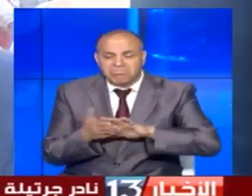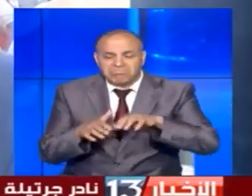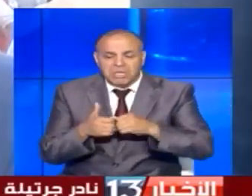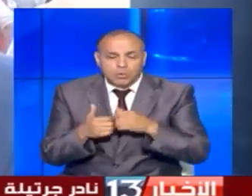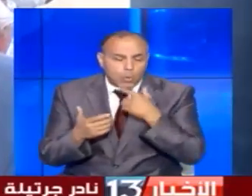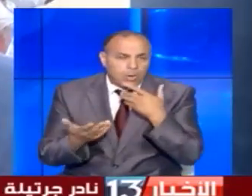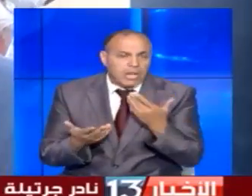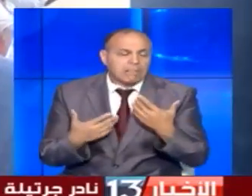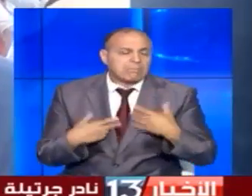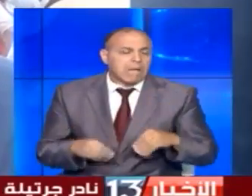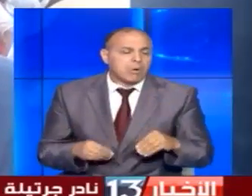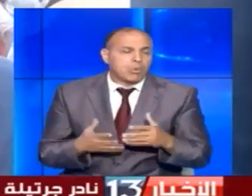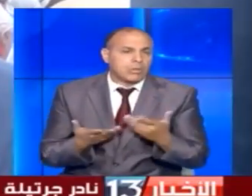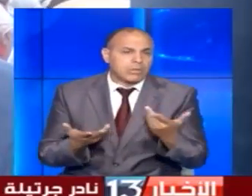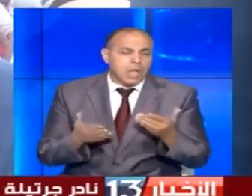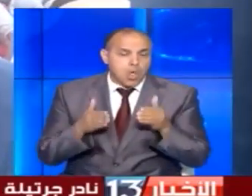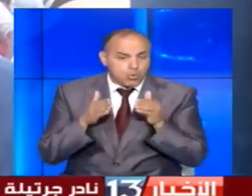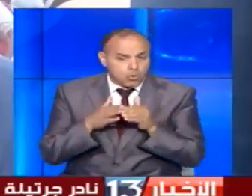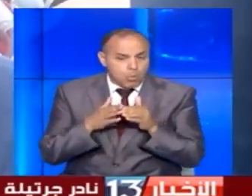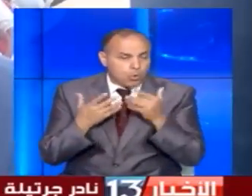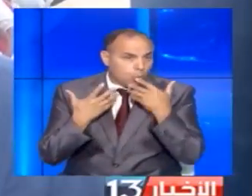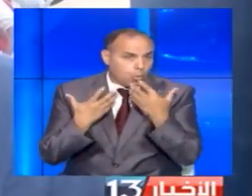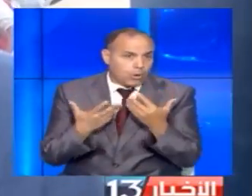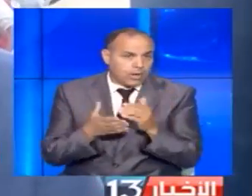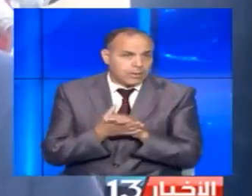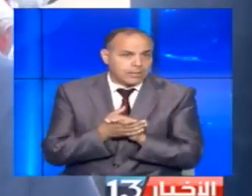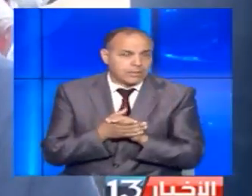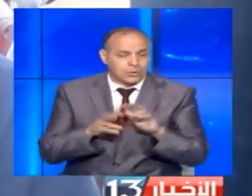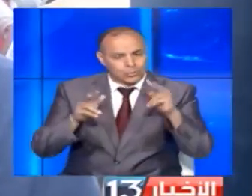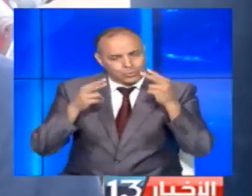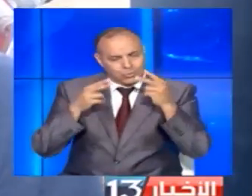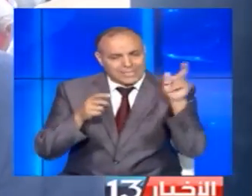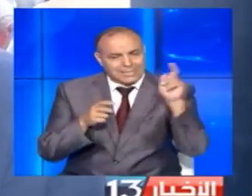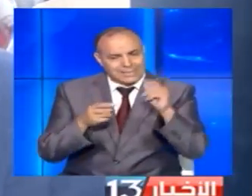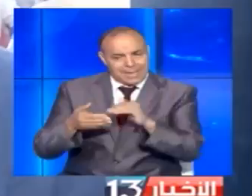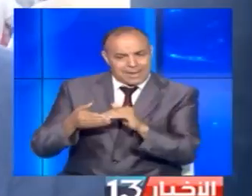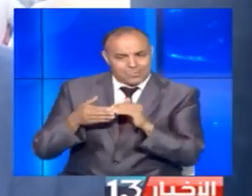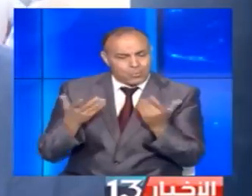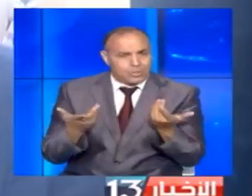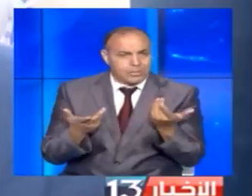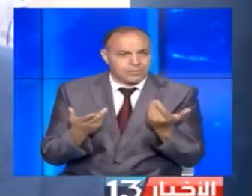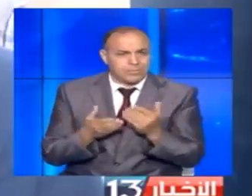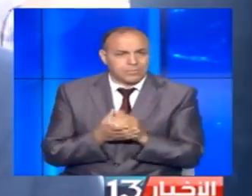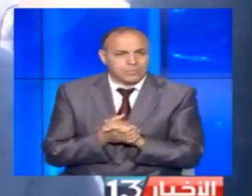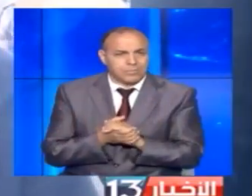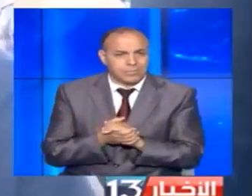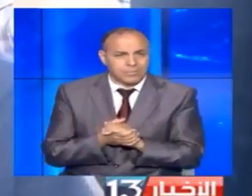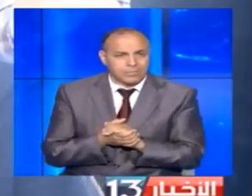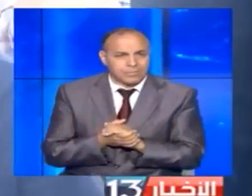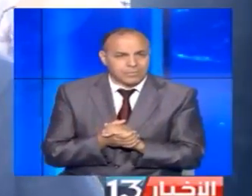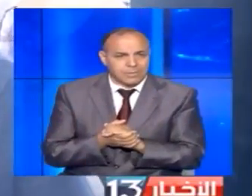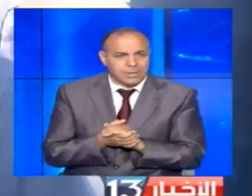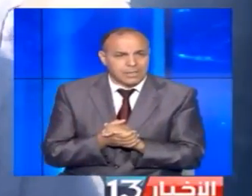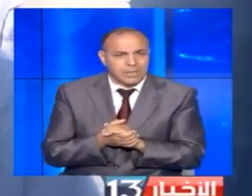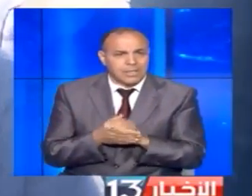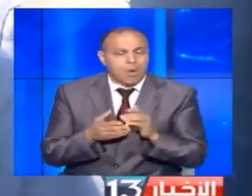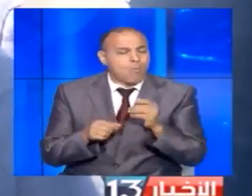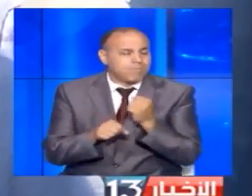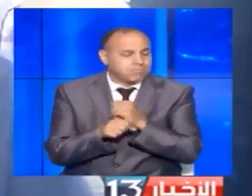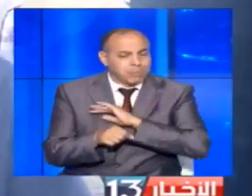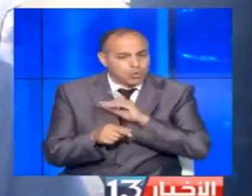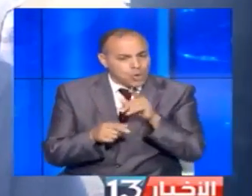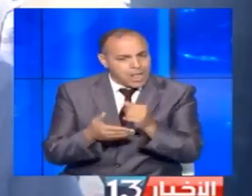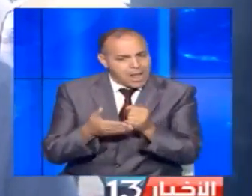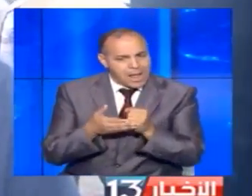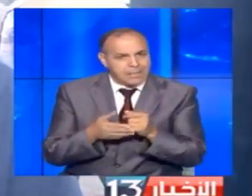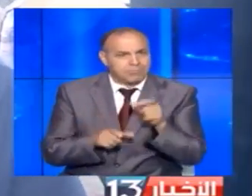عندنا تعبه ياسر. نتمنوا منهم يتلفوا لنا الجرجيس حتى بخطوه يعملوها هم. احنا